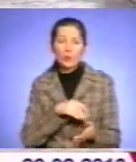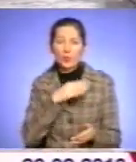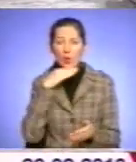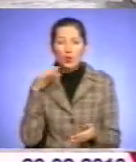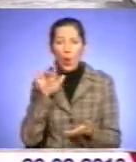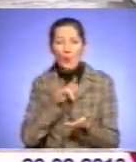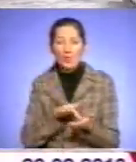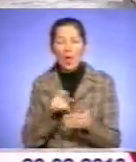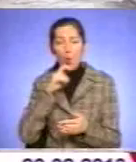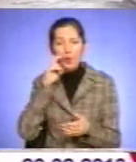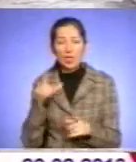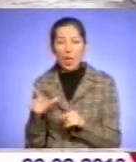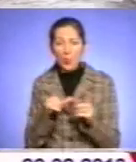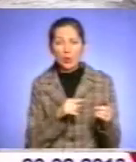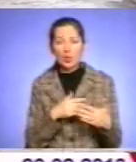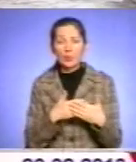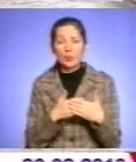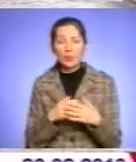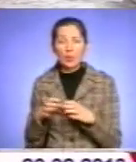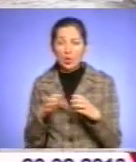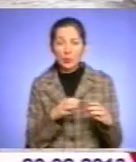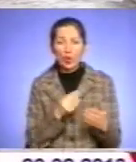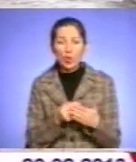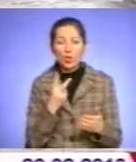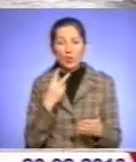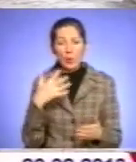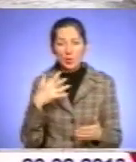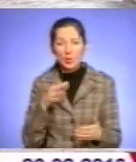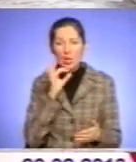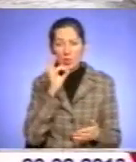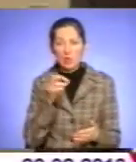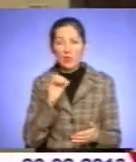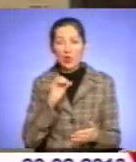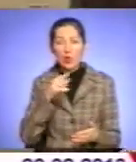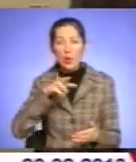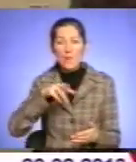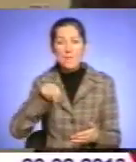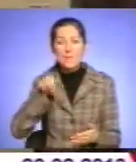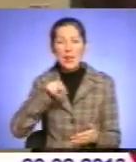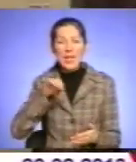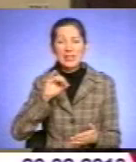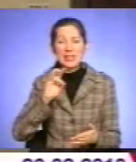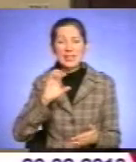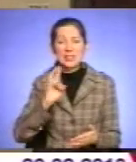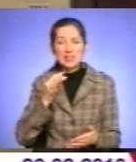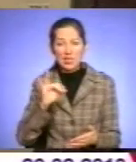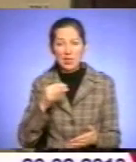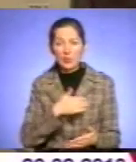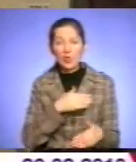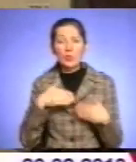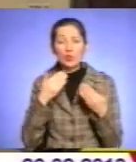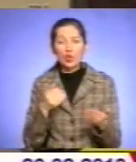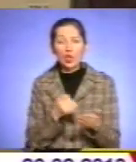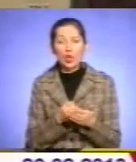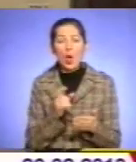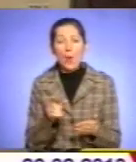України проїзд у громадському транспорті коштує 2,50, зазначив Ігор Мединський. Я би хотів звернутися до